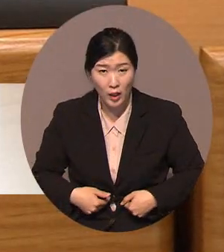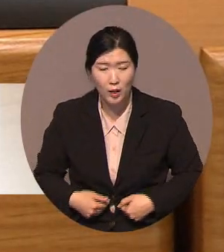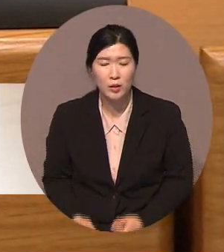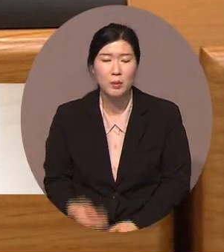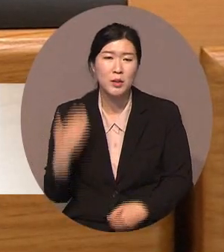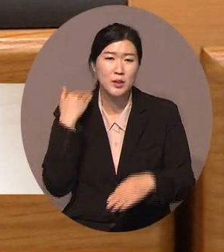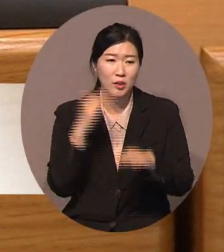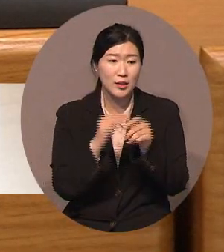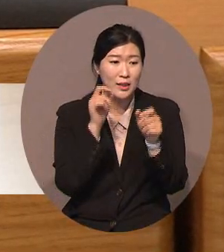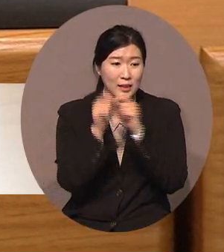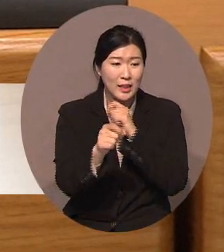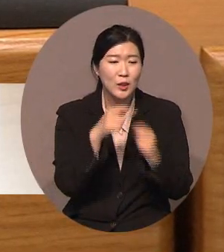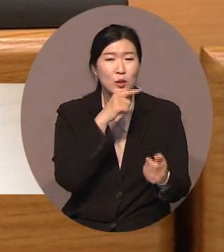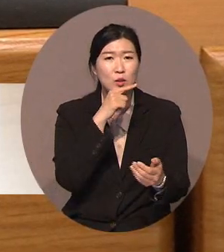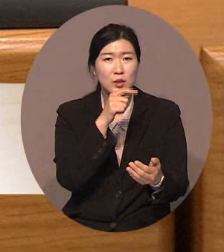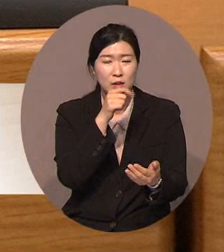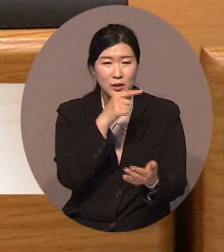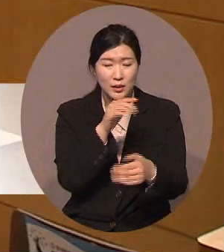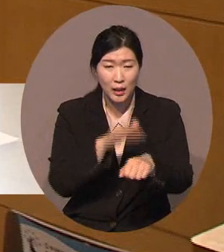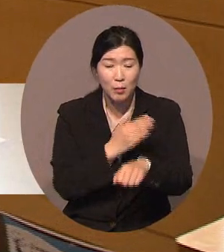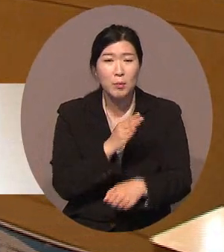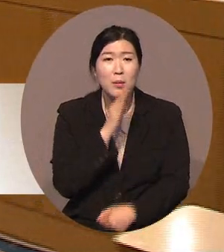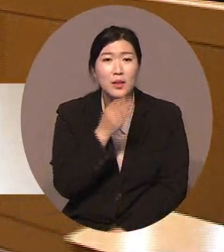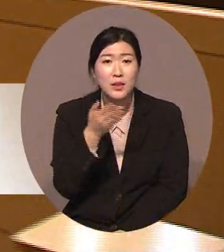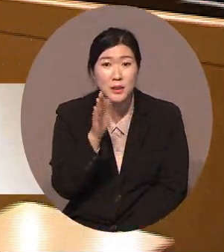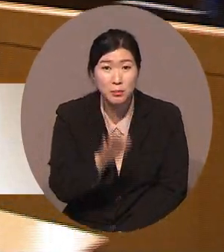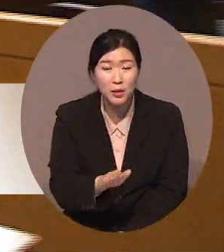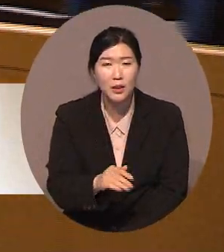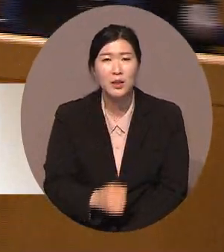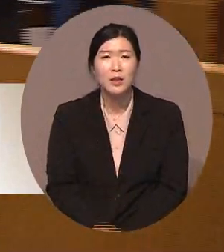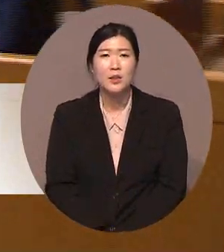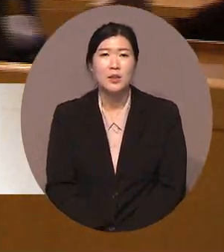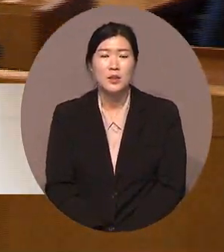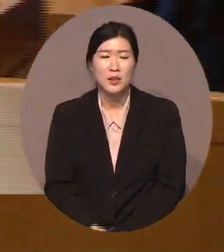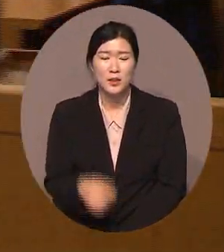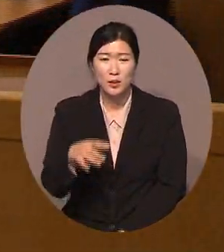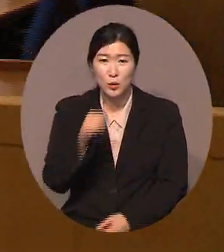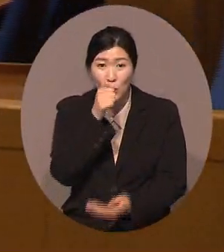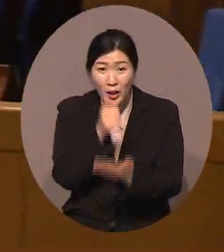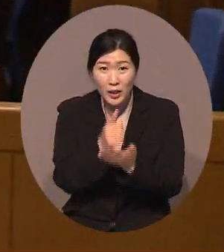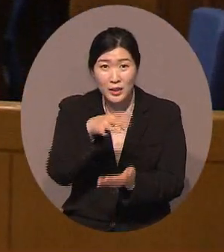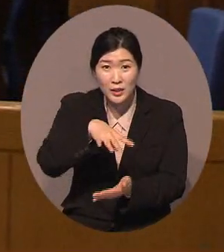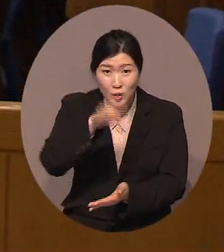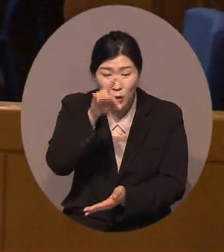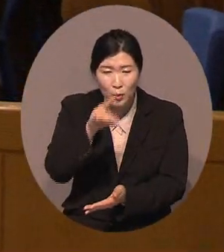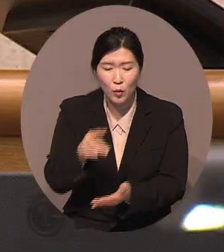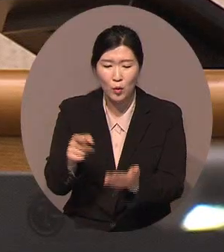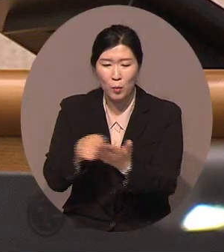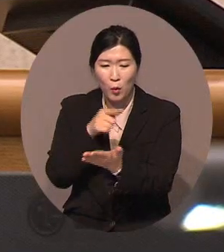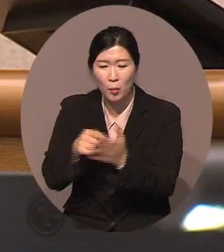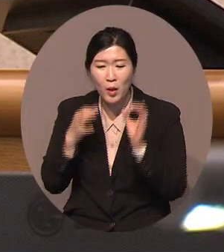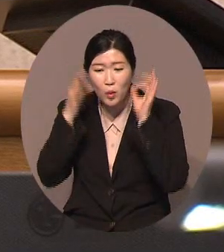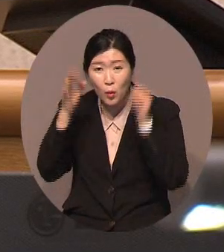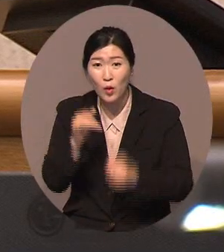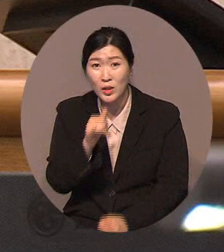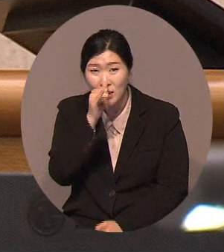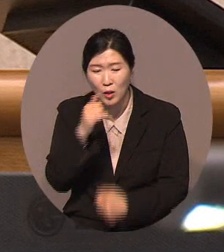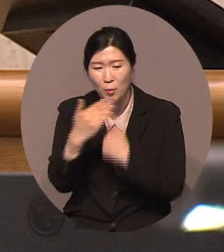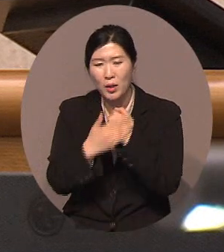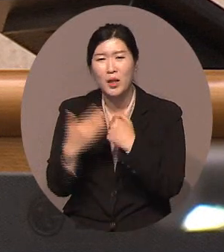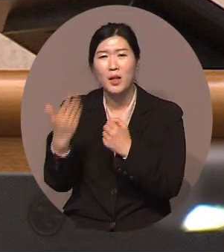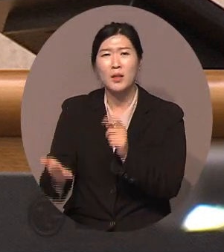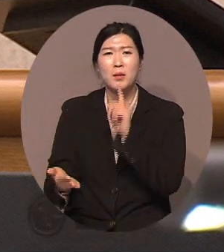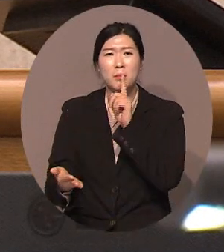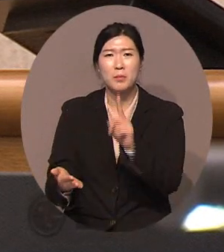대상으로 한 전세 사기는 죄질이 불량해 시력이 불가피하다면서도 초범이고 일부 금액을 변제한 점 등을